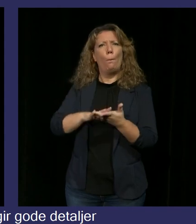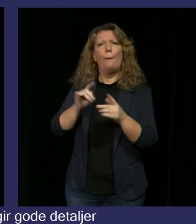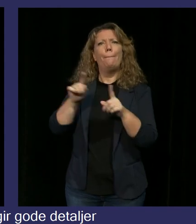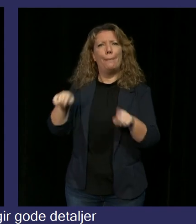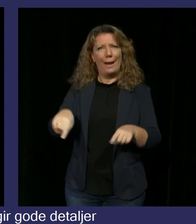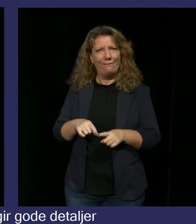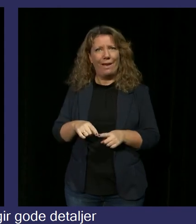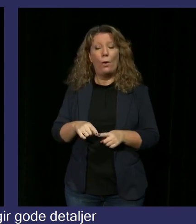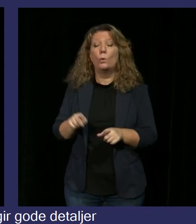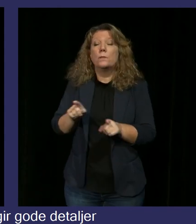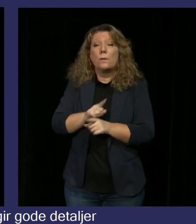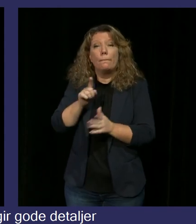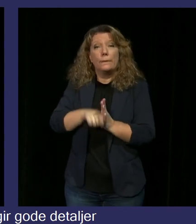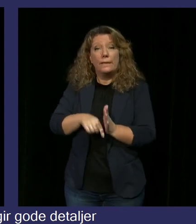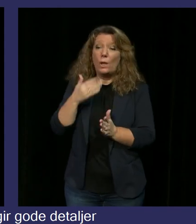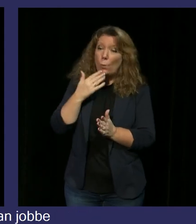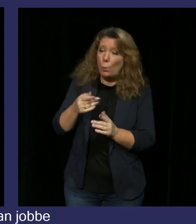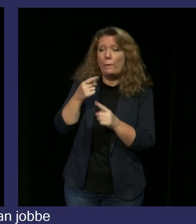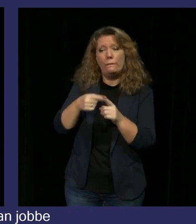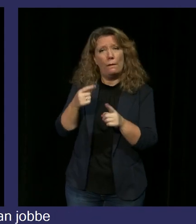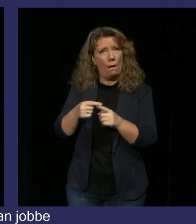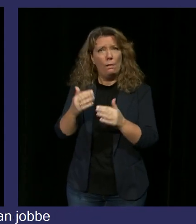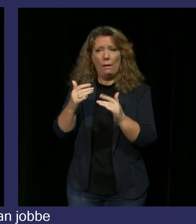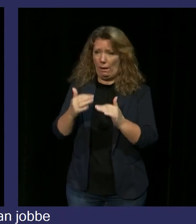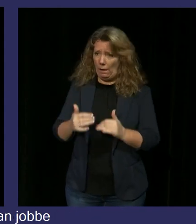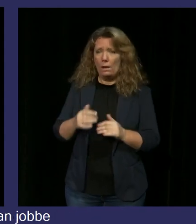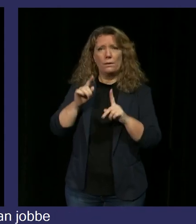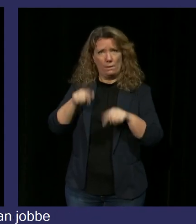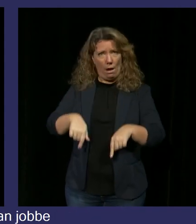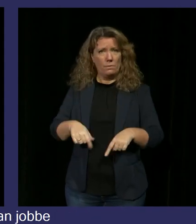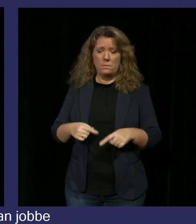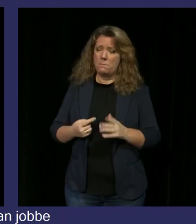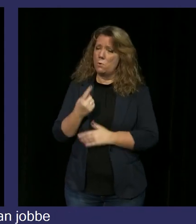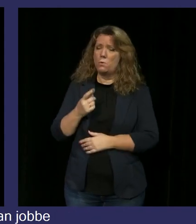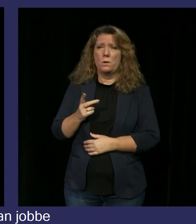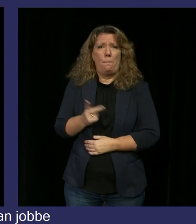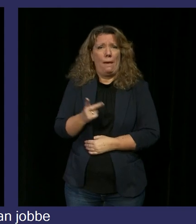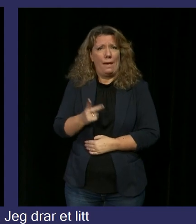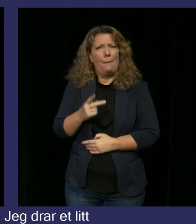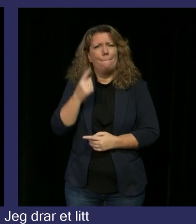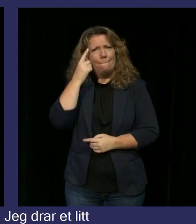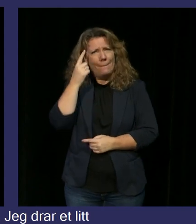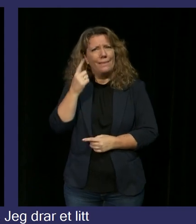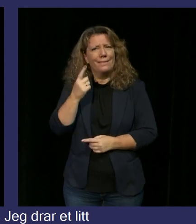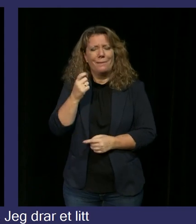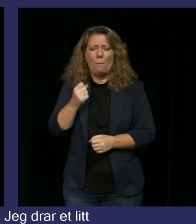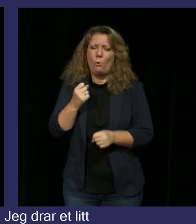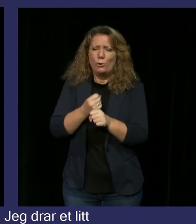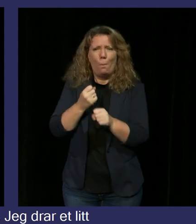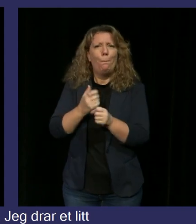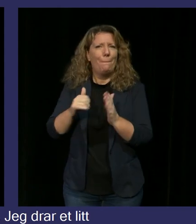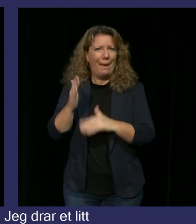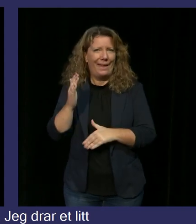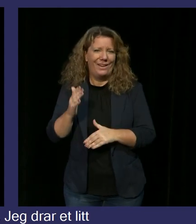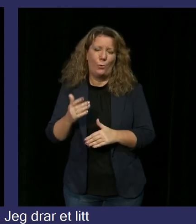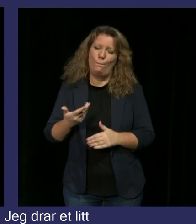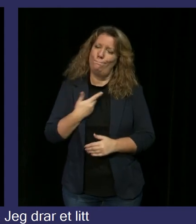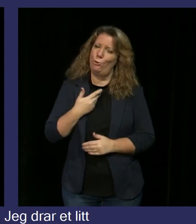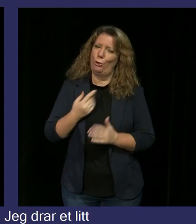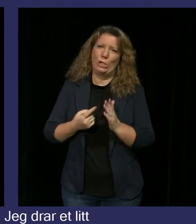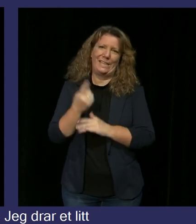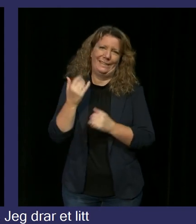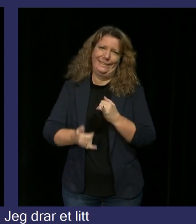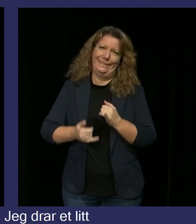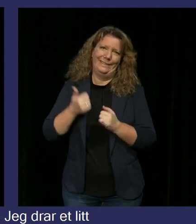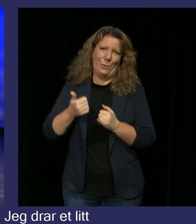de gode detaljer på et godt detaljeringsnivå. Det fullt mulig, men da må man jobbe litt mer med det, tror jeg. Og det har skjedd mye de siste årene. Altså, jeg drar opp litt